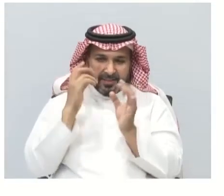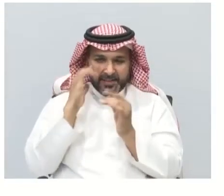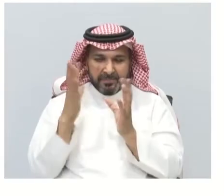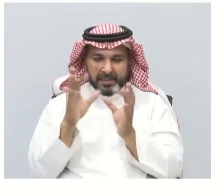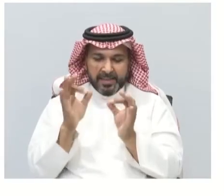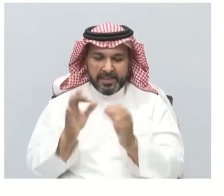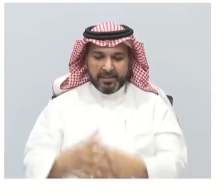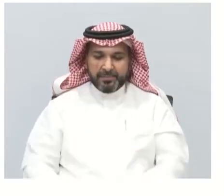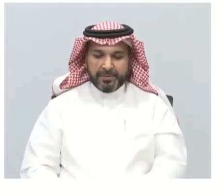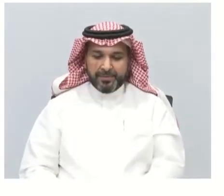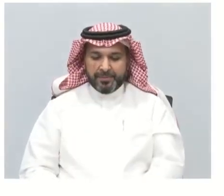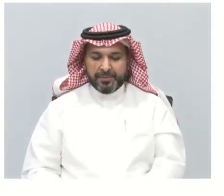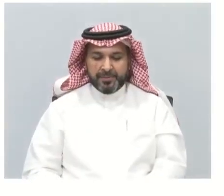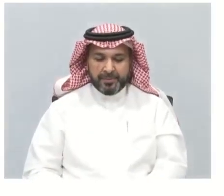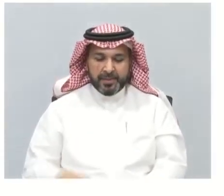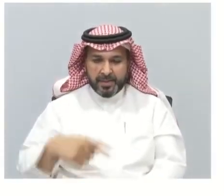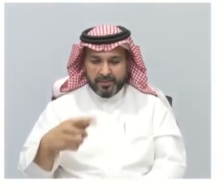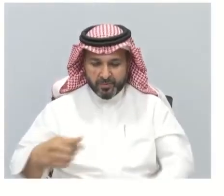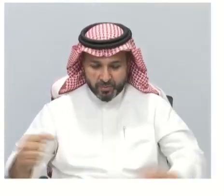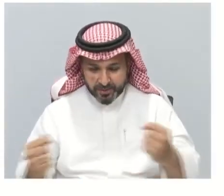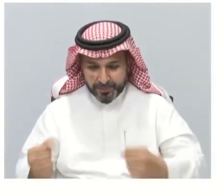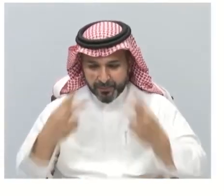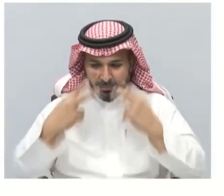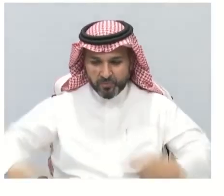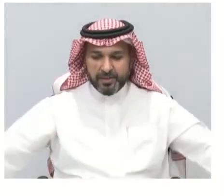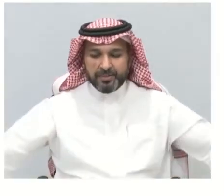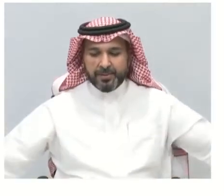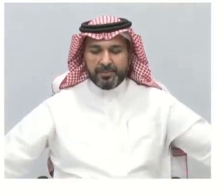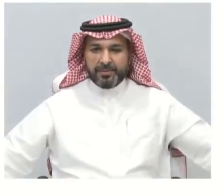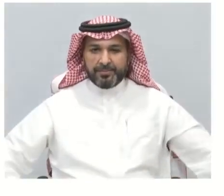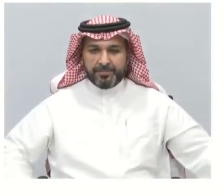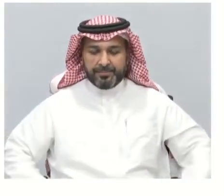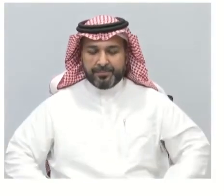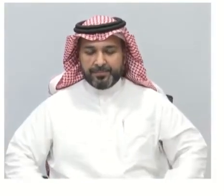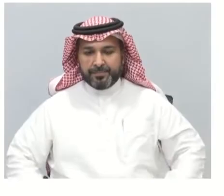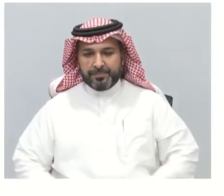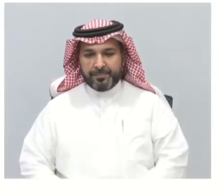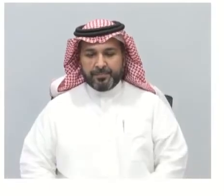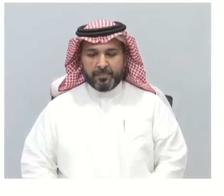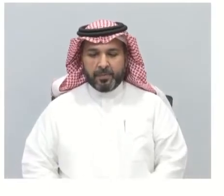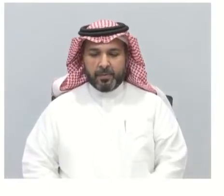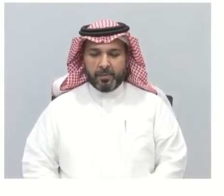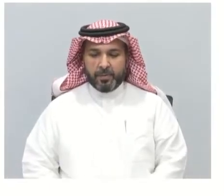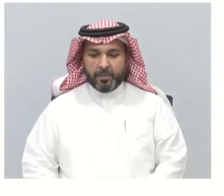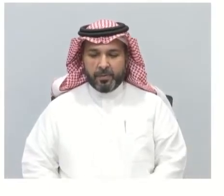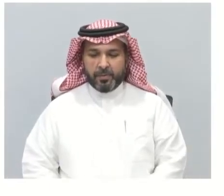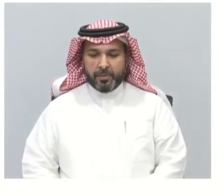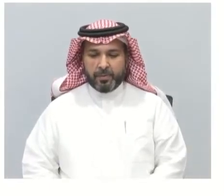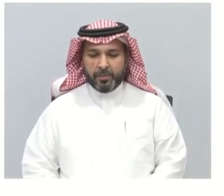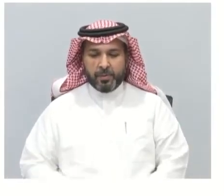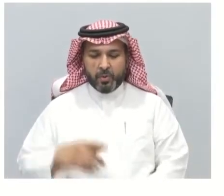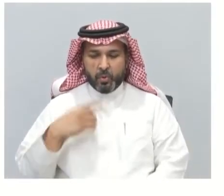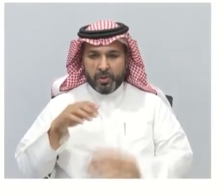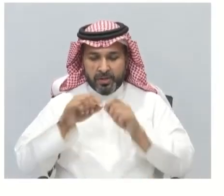وحده تعالوا نشوف تح حقق من فهمك في السؤال الثاني المستقيم ال يمر بالنقطتين واحد